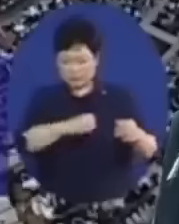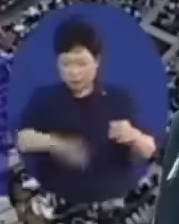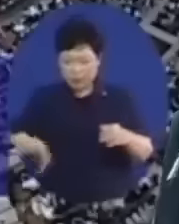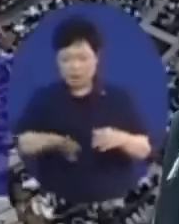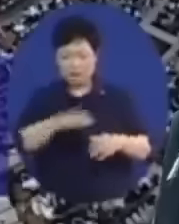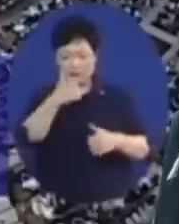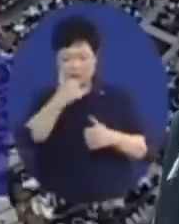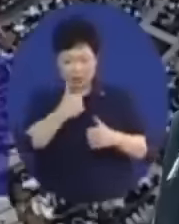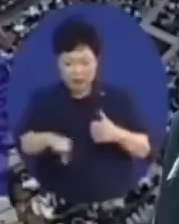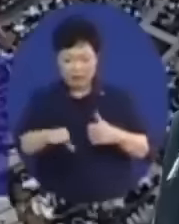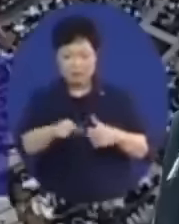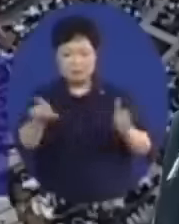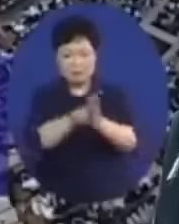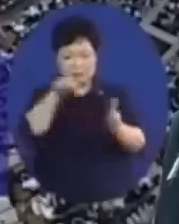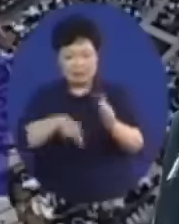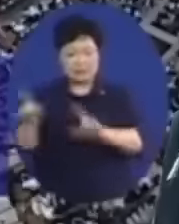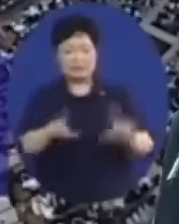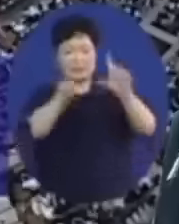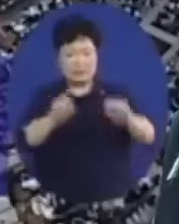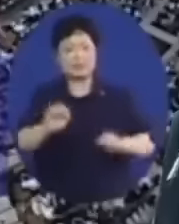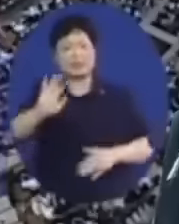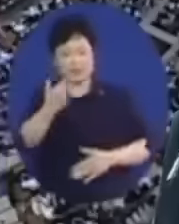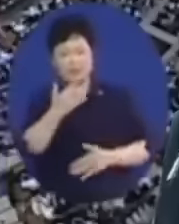믿는 믿음 안에서 사는 것이라.